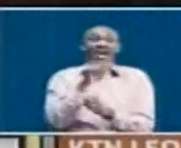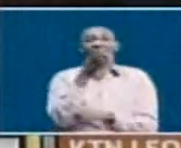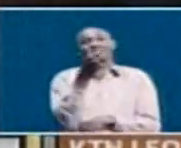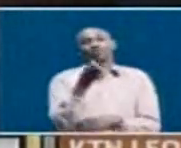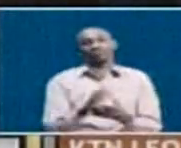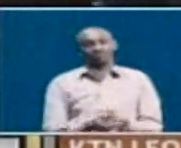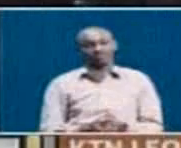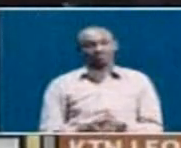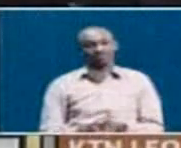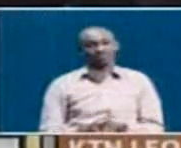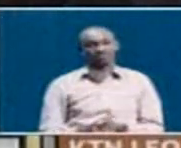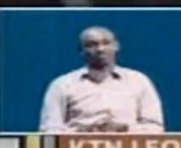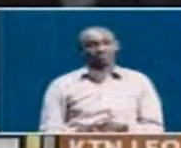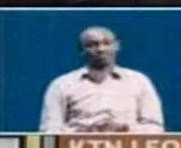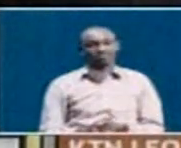lililochomwa.